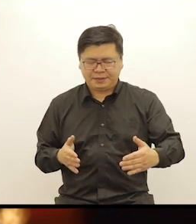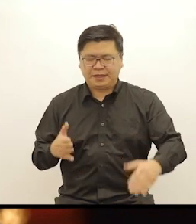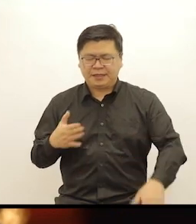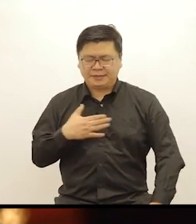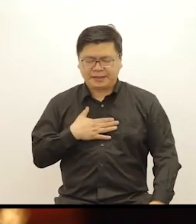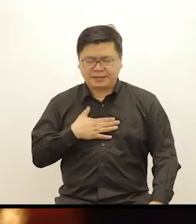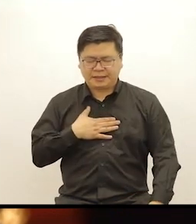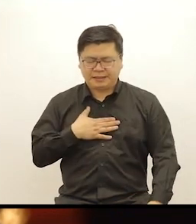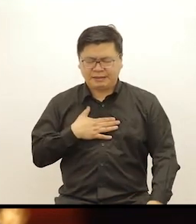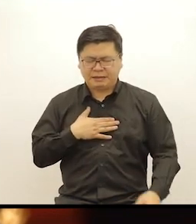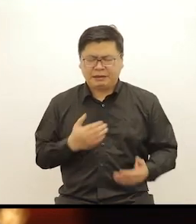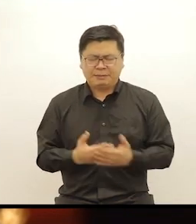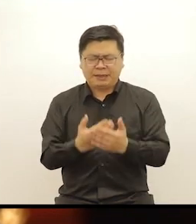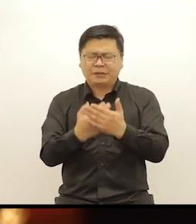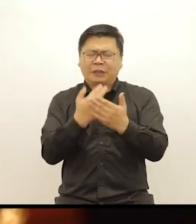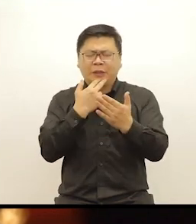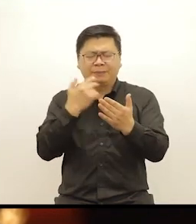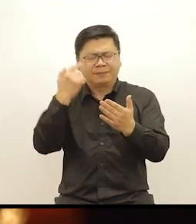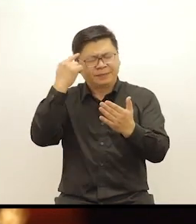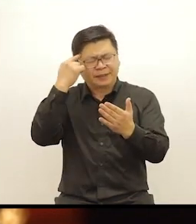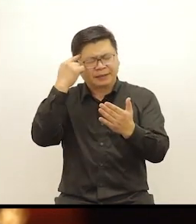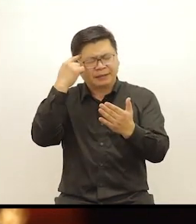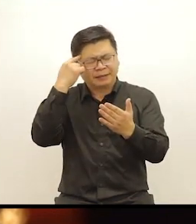내가 이 제자리 걸음인 것 같다라고